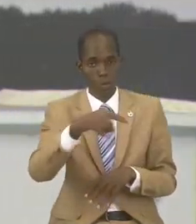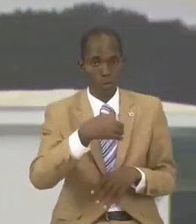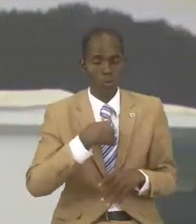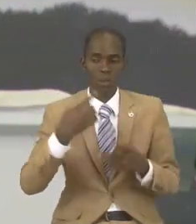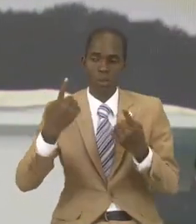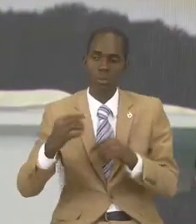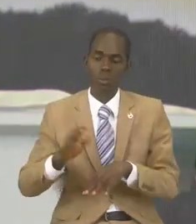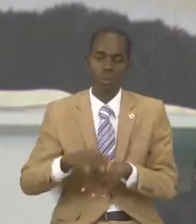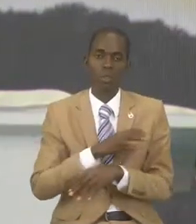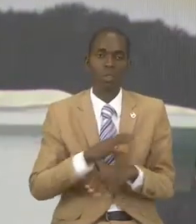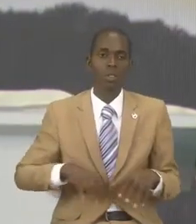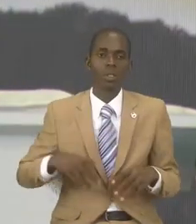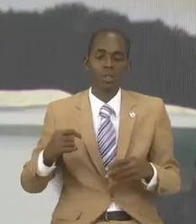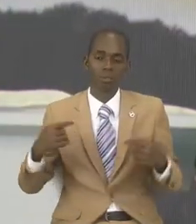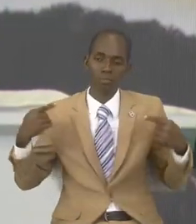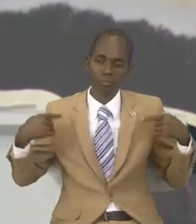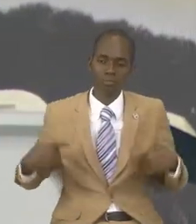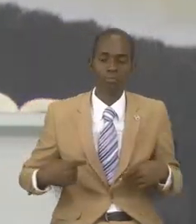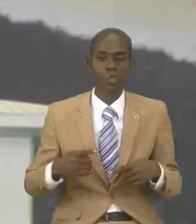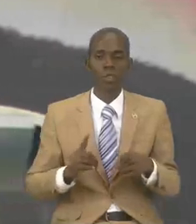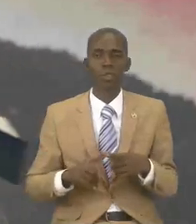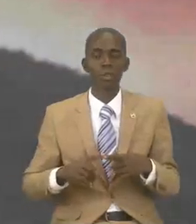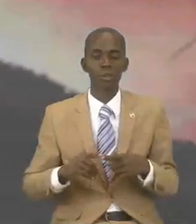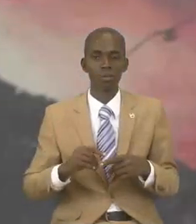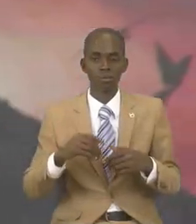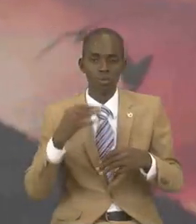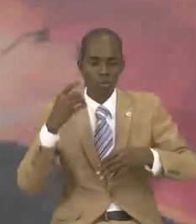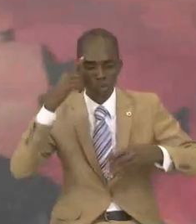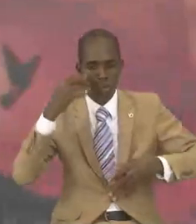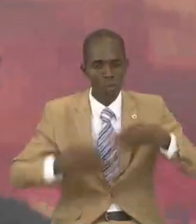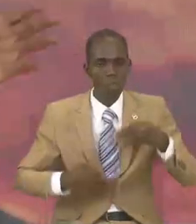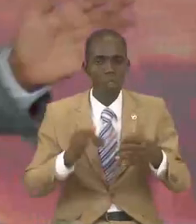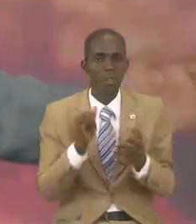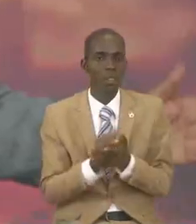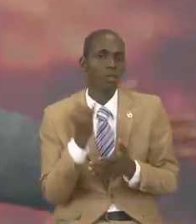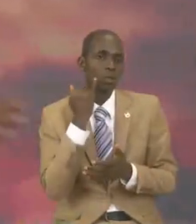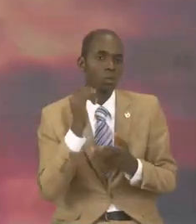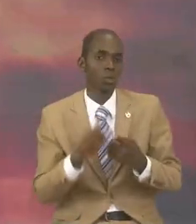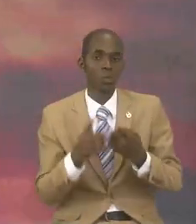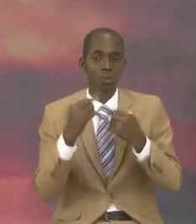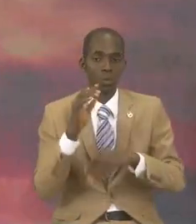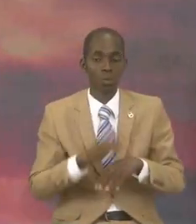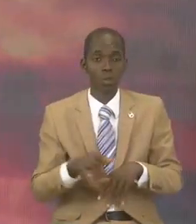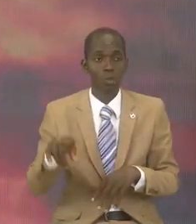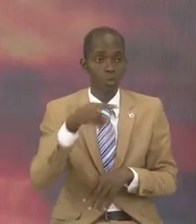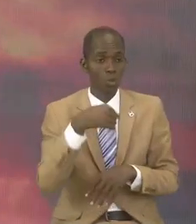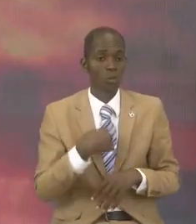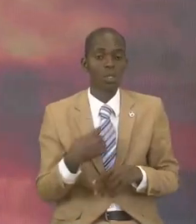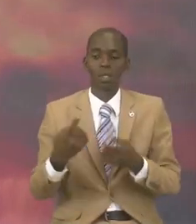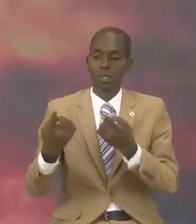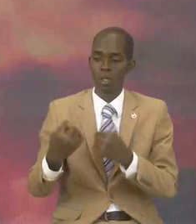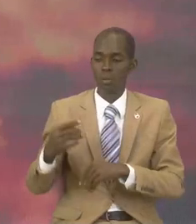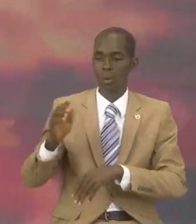sur lui. L'affliction, le châtiment, le jugement qui devait venir sur toi, est